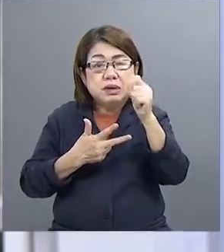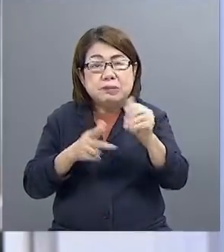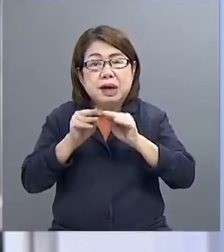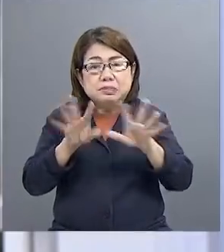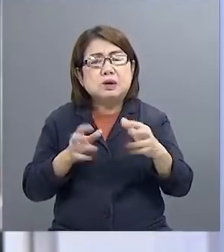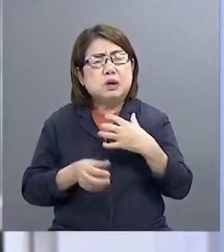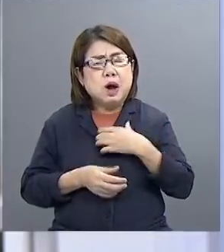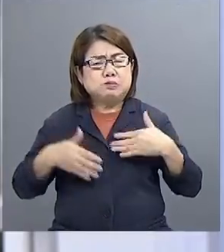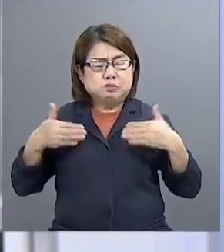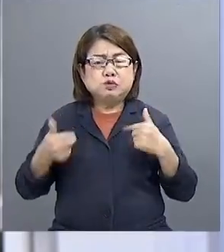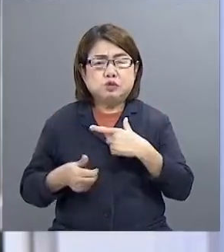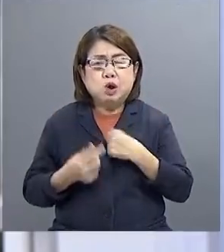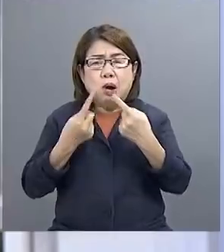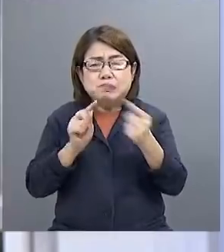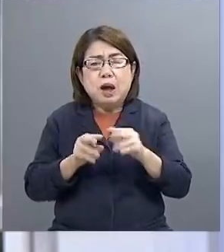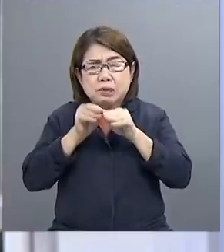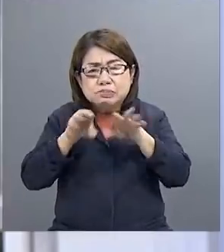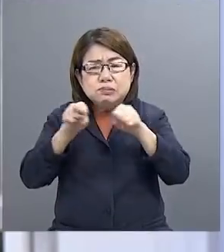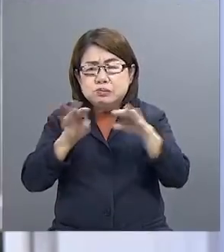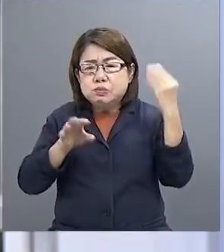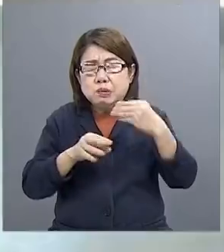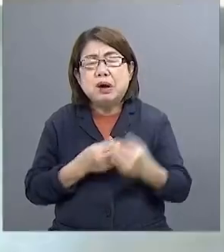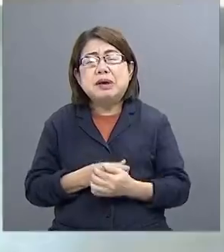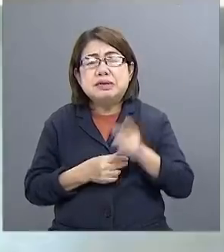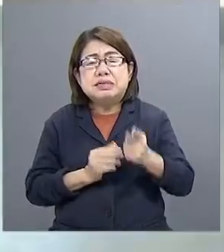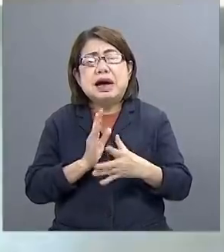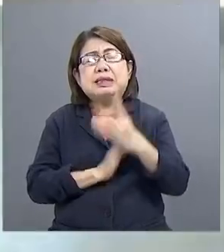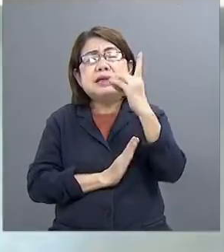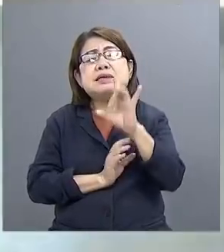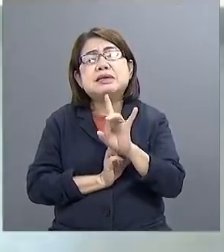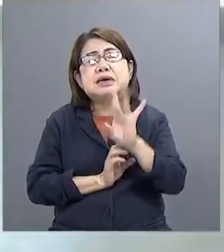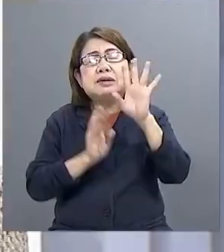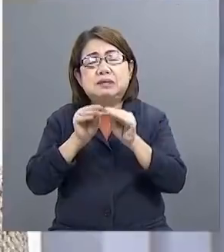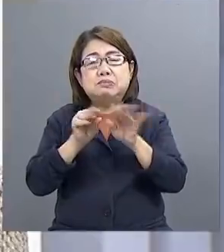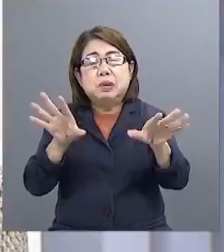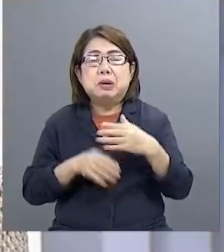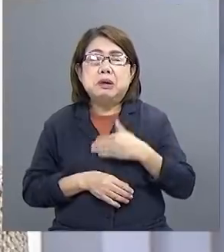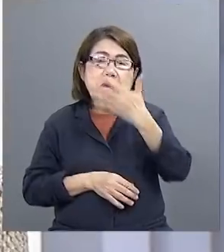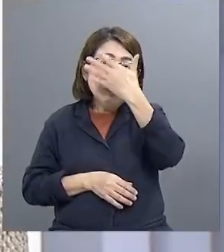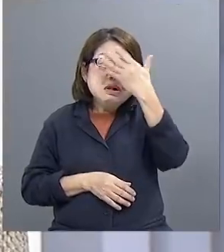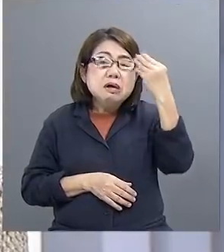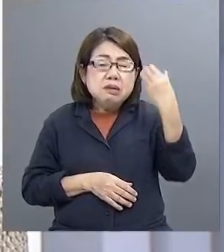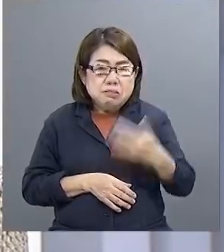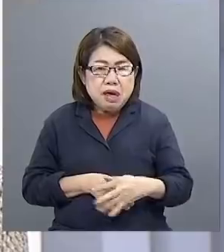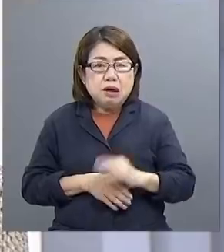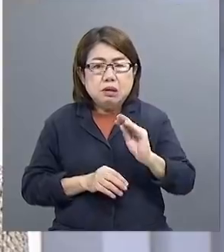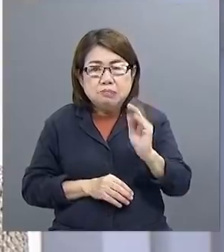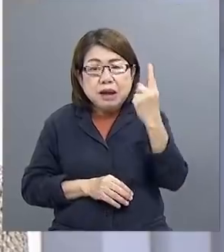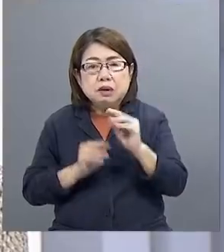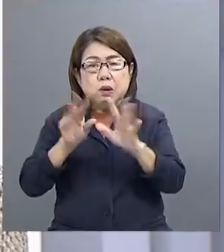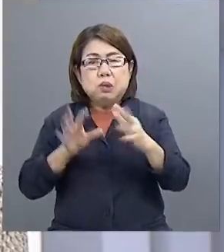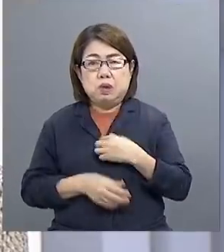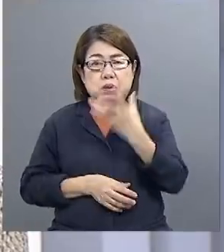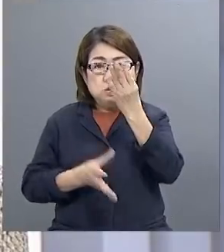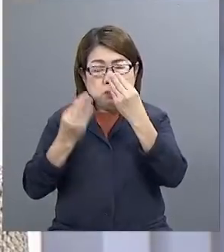เนี้ยเพราะปกติเนี่ยจะมีแค่แบบอาทิตย์ละครั้งแล้วก็จะมาให้ผมดูแบบนี้ผมดูแล้วเข้าใจนะตอนนี้